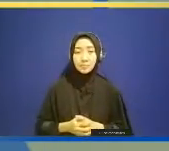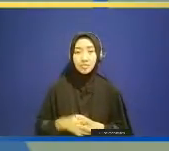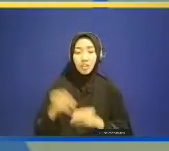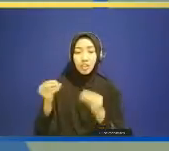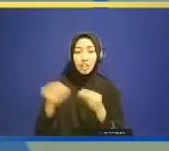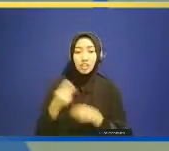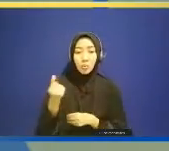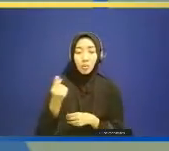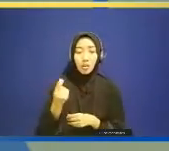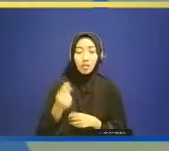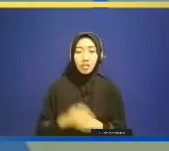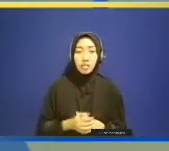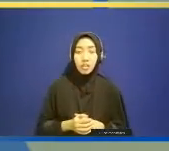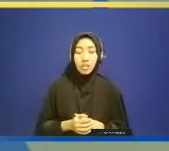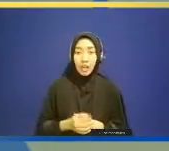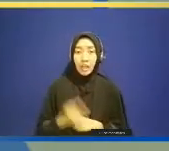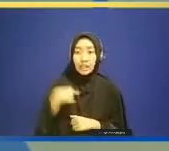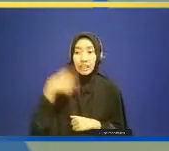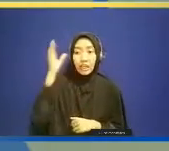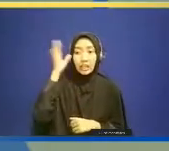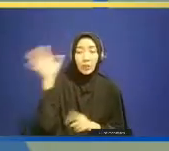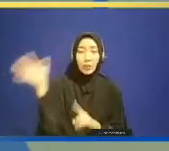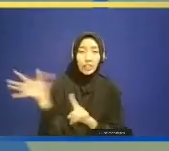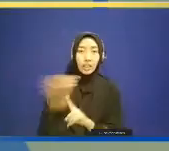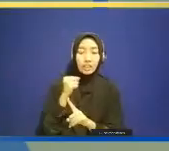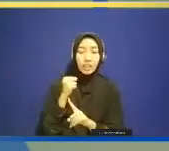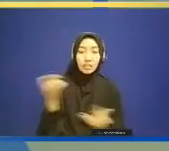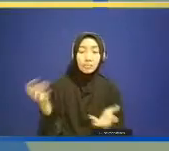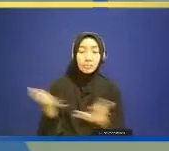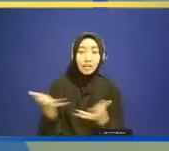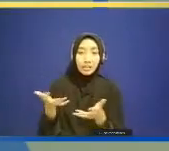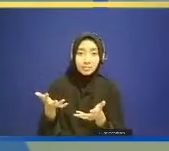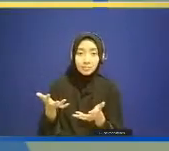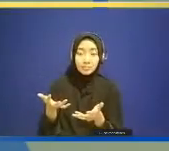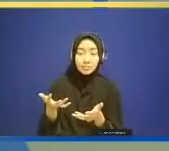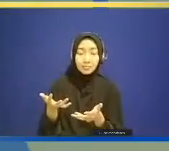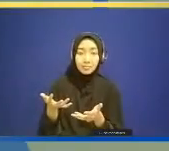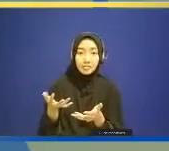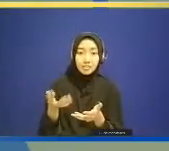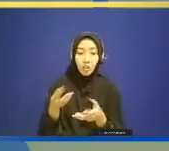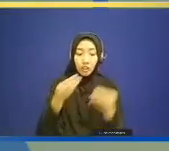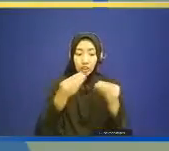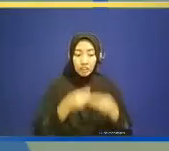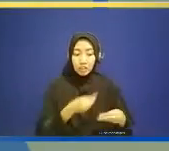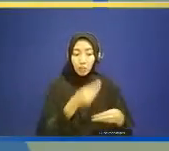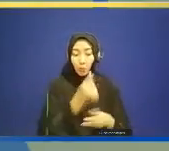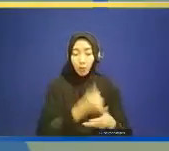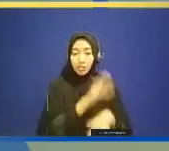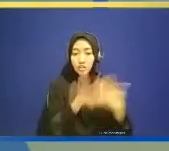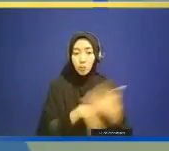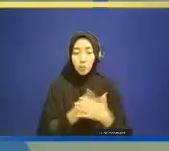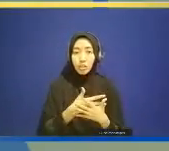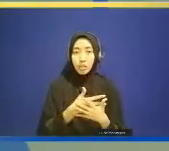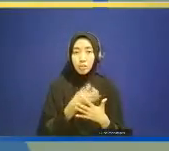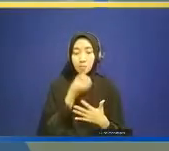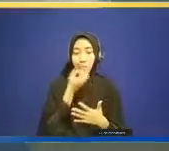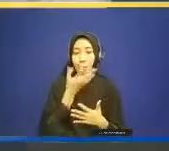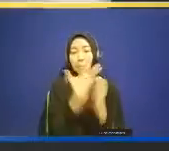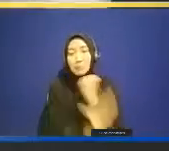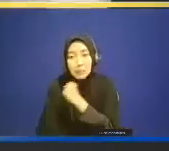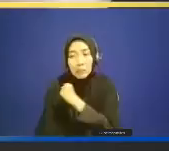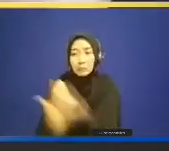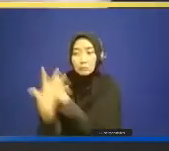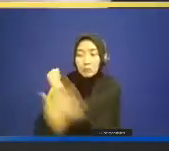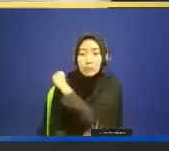dikasih uang Masalahnya kan begini kita enggak tahu targetnya itu kemana ya kalau dikasih uang semua orang akan ngaku miskin